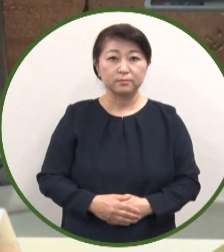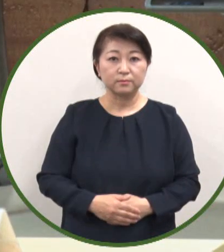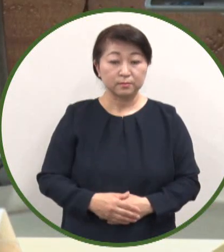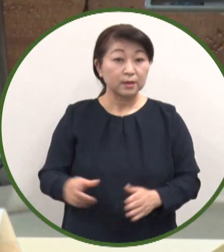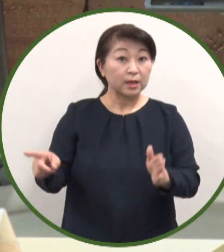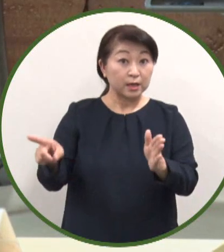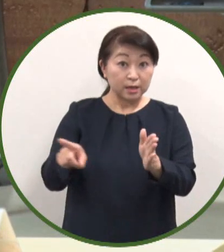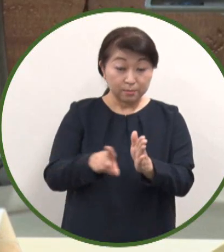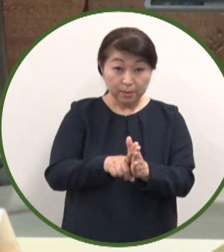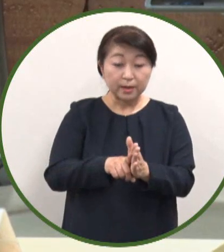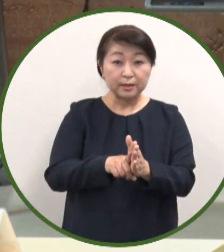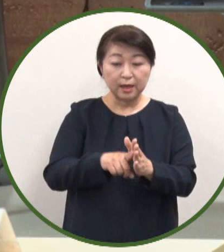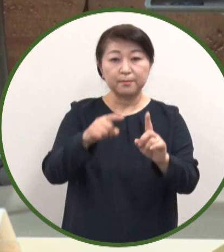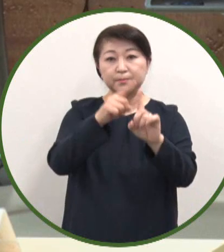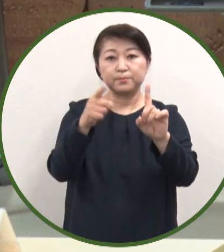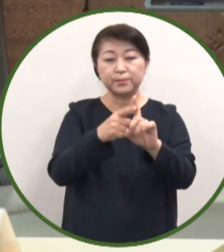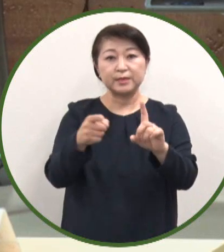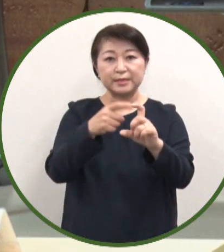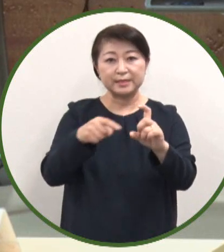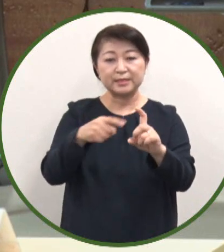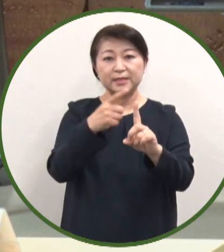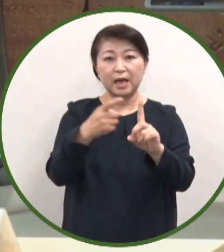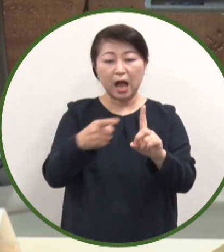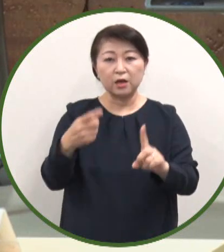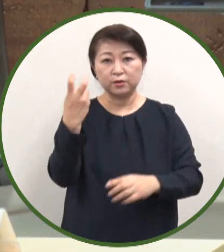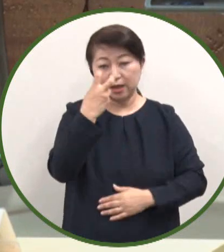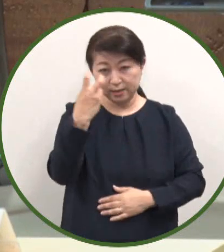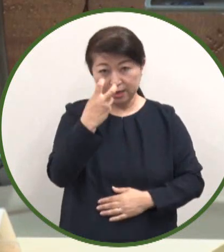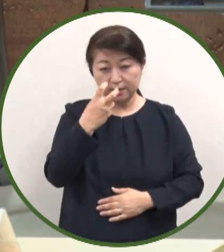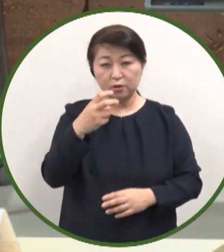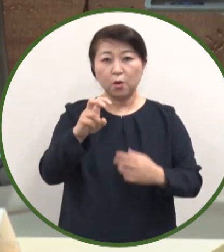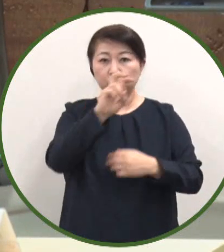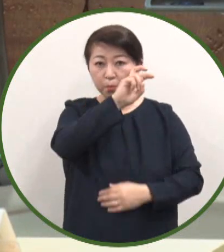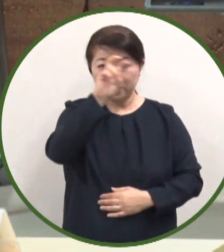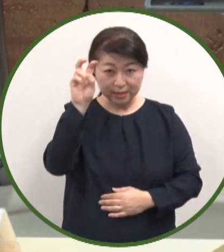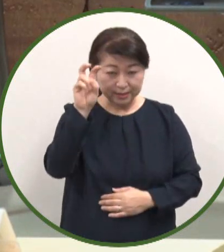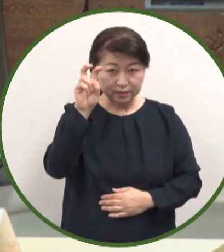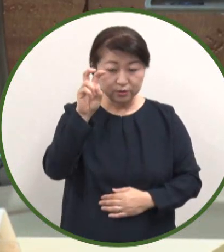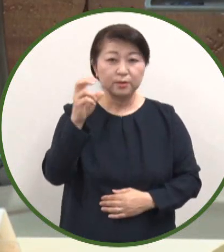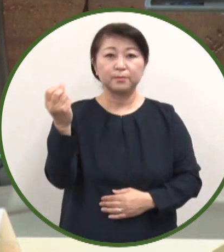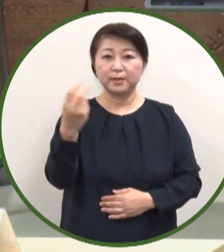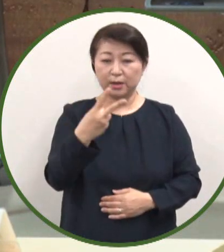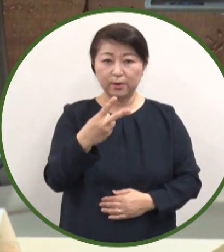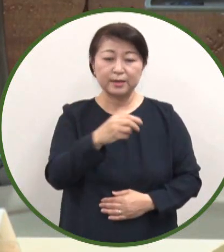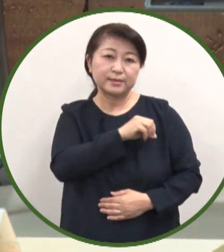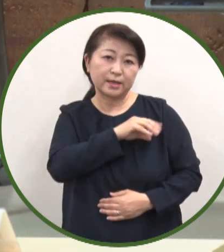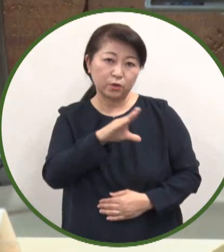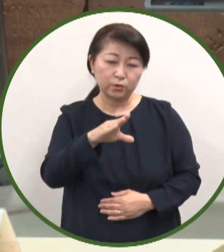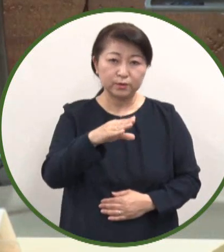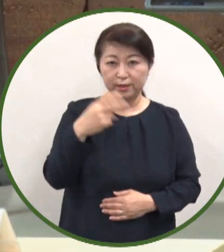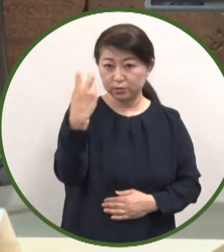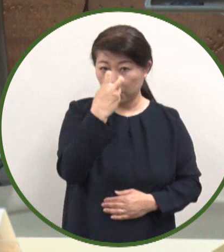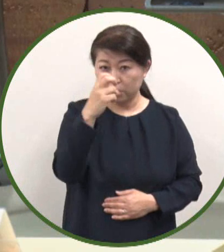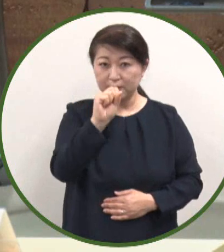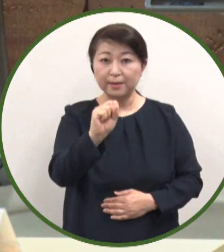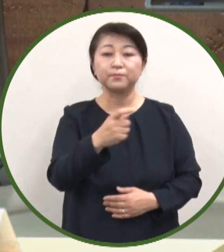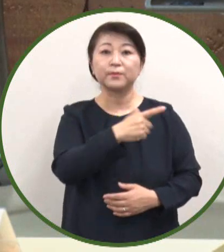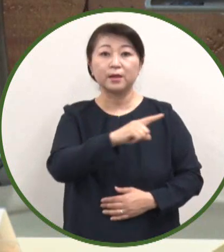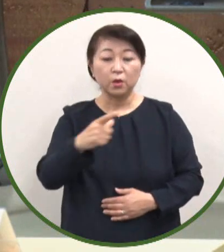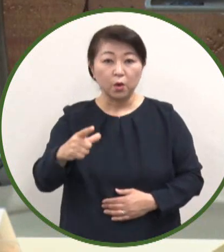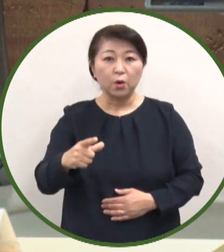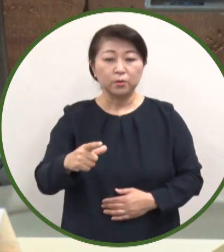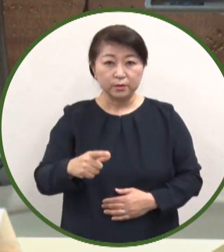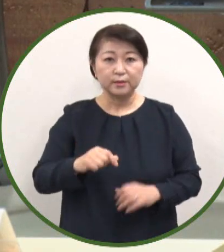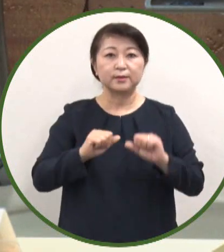これまでですね、PCR 検査によるモニタリング、それから積極的疫学調査などに注力をしてきたところであります。